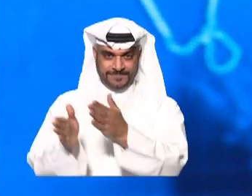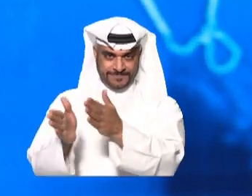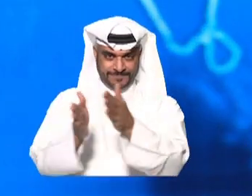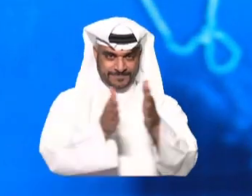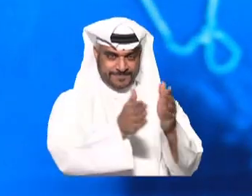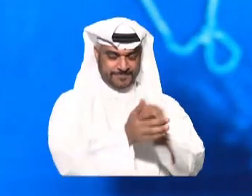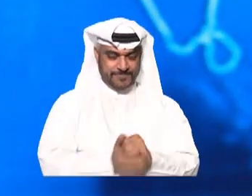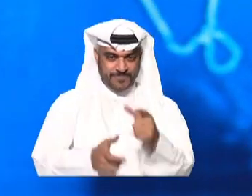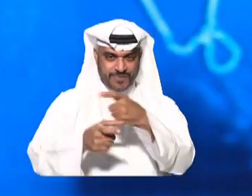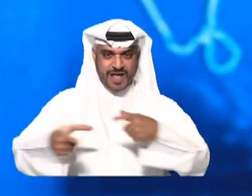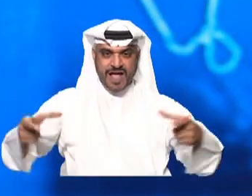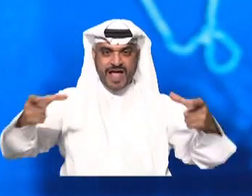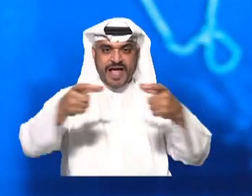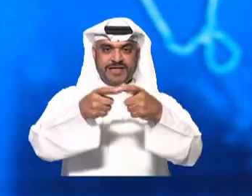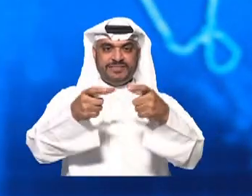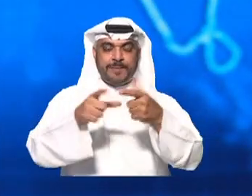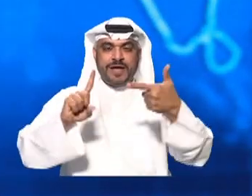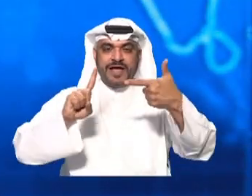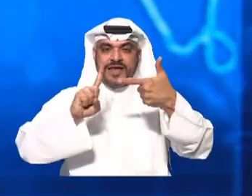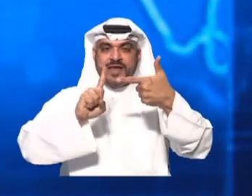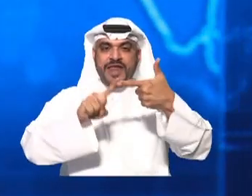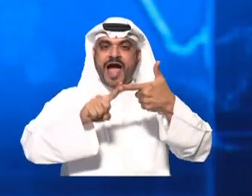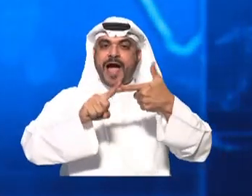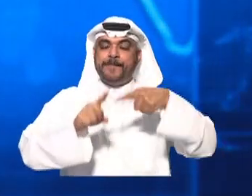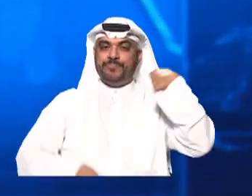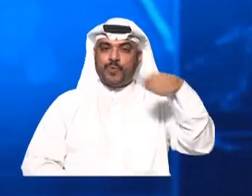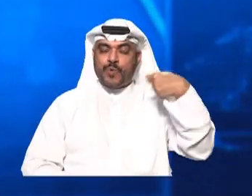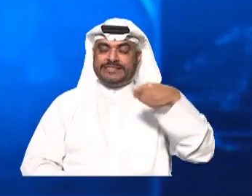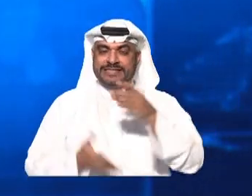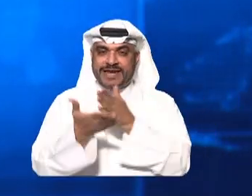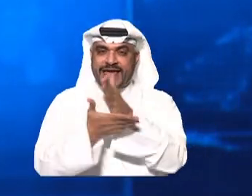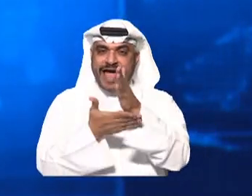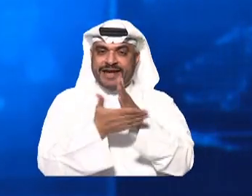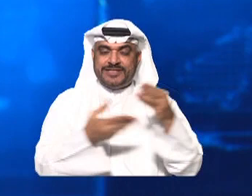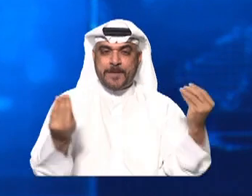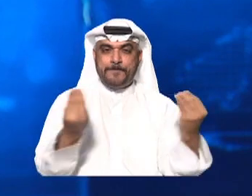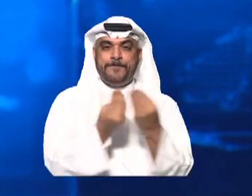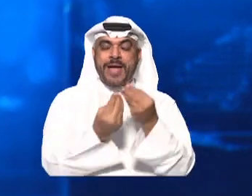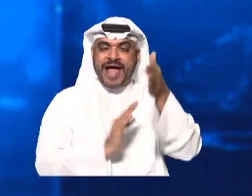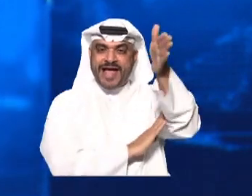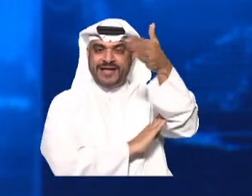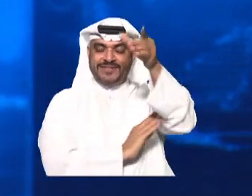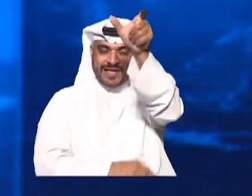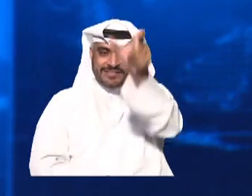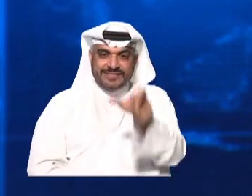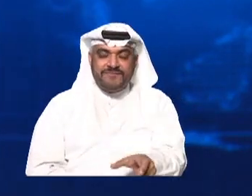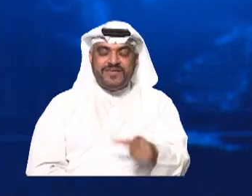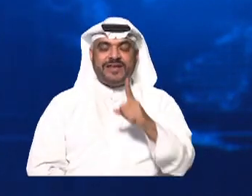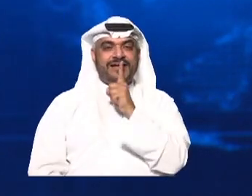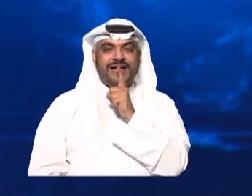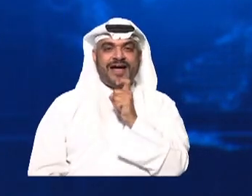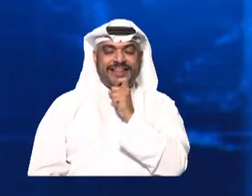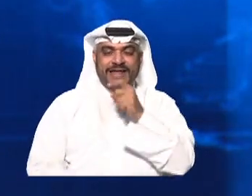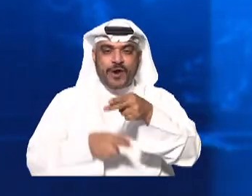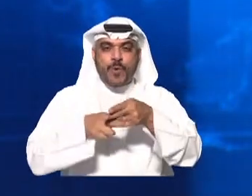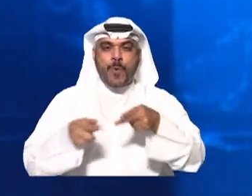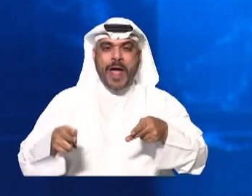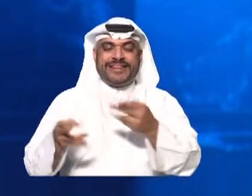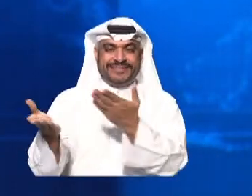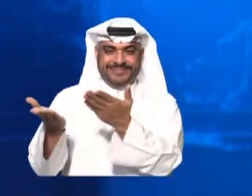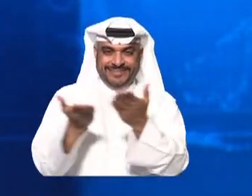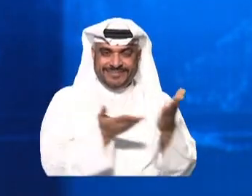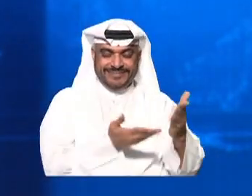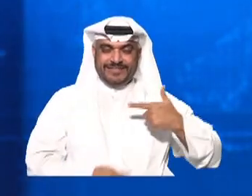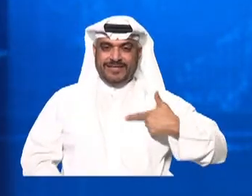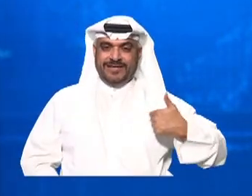اجتمع نائب وزير الخارجية خالد سليمان الجارون اليوم مع سفير دولة قطر الشقيقة لدى دولة الكويت السفير بندر